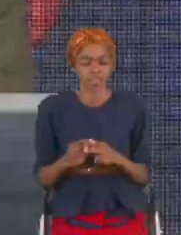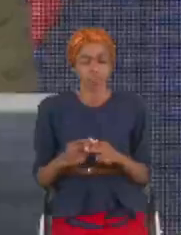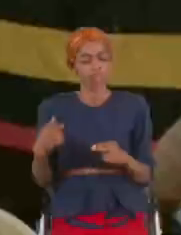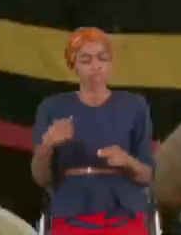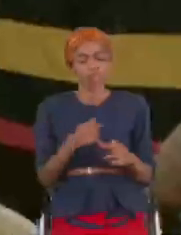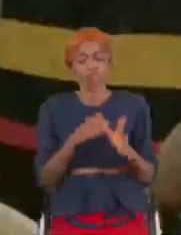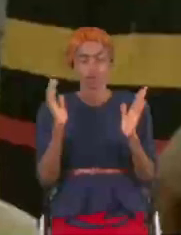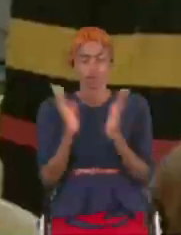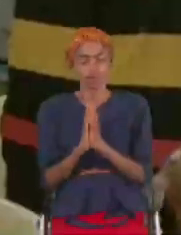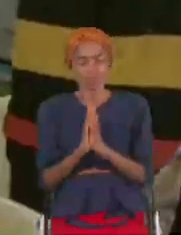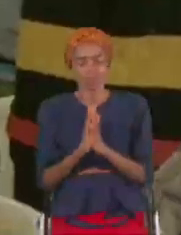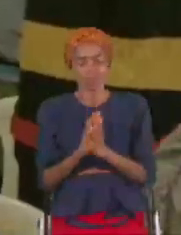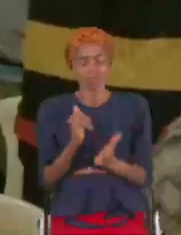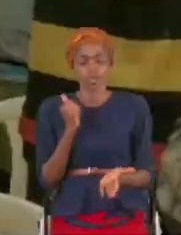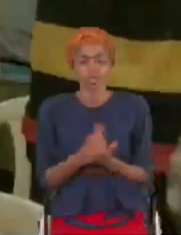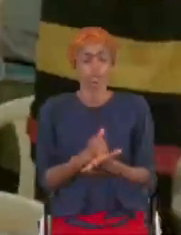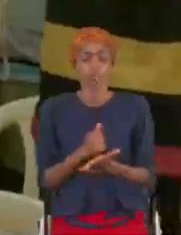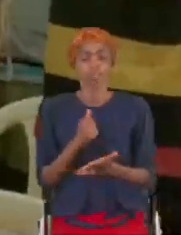nous prions